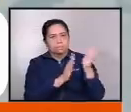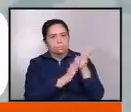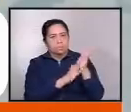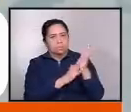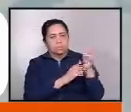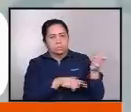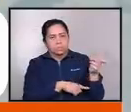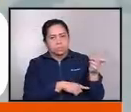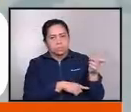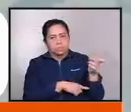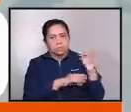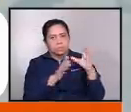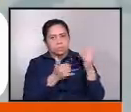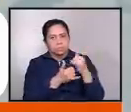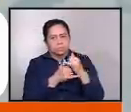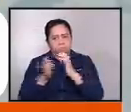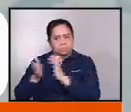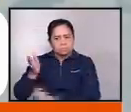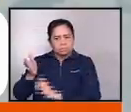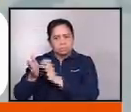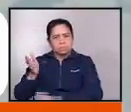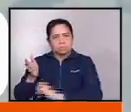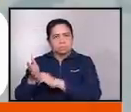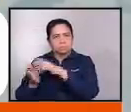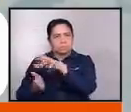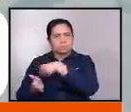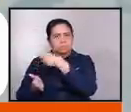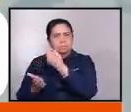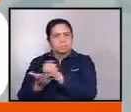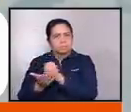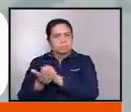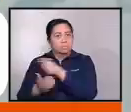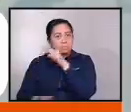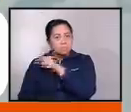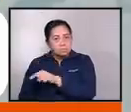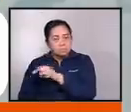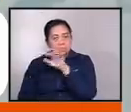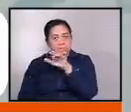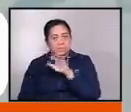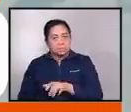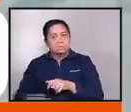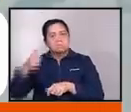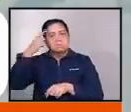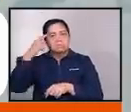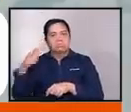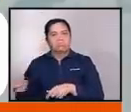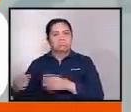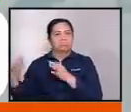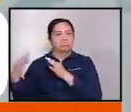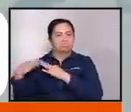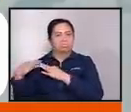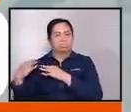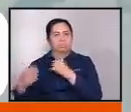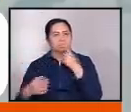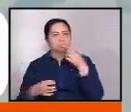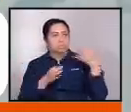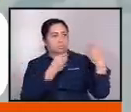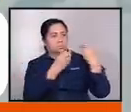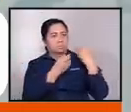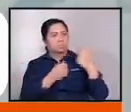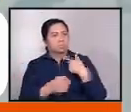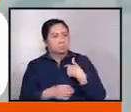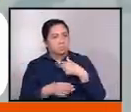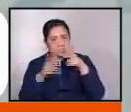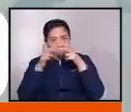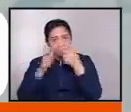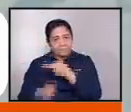kumpanya, ikinakaltas ngayon sa sweldo nitong cashier dahil daw sa kapabayaan. Ang explanation naman po niya kanina,